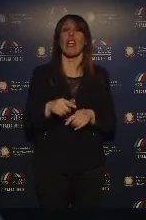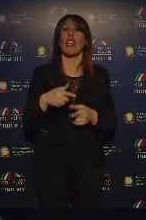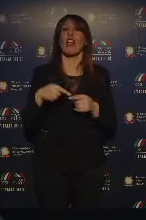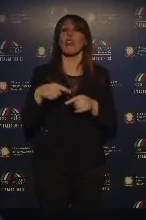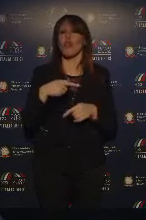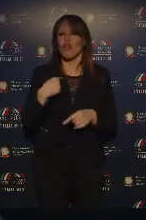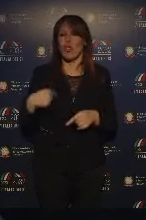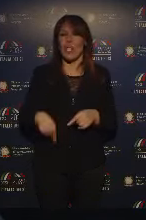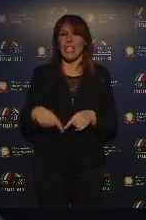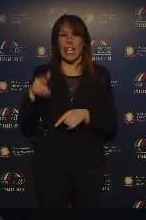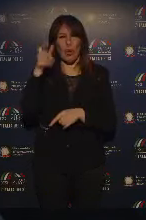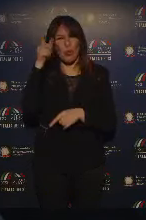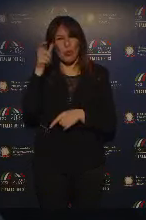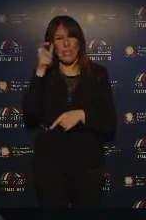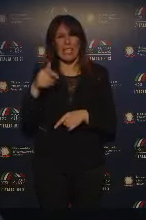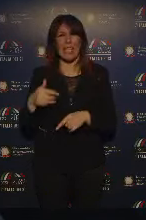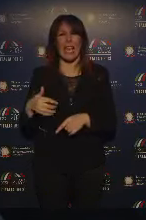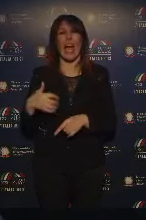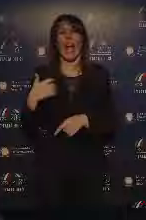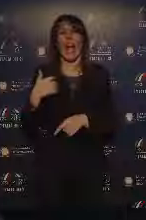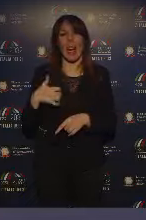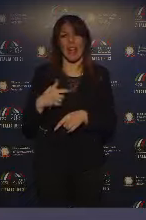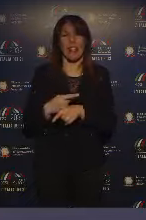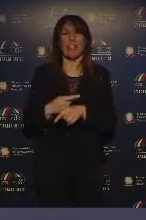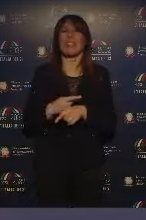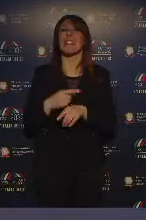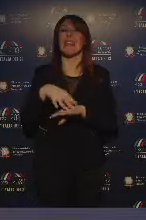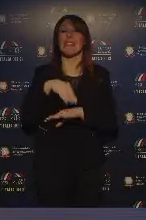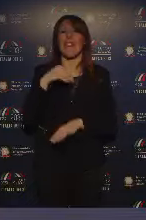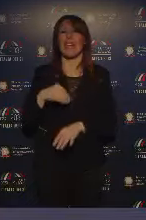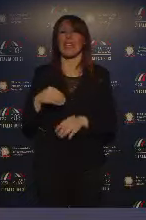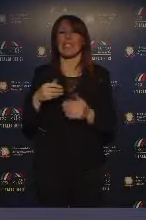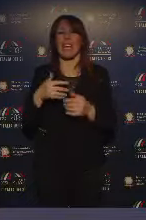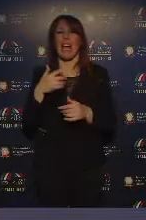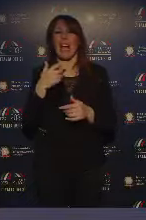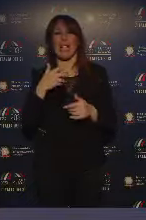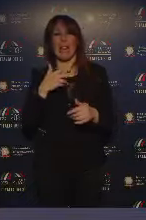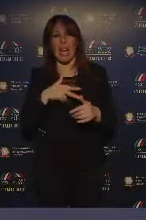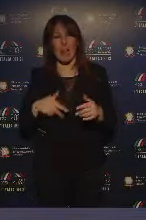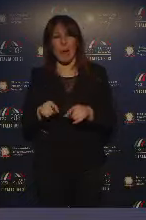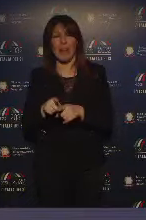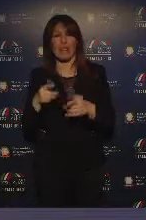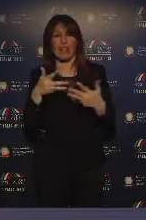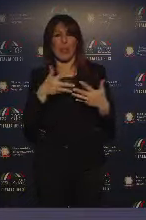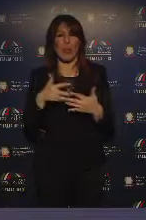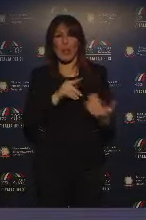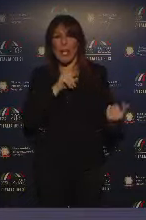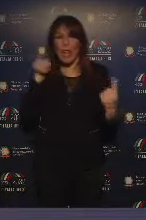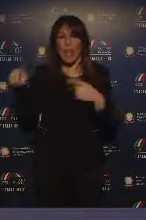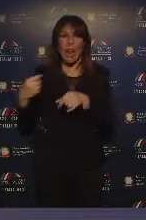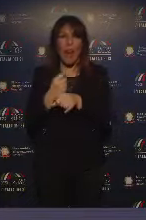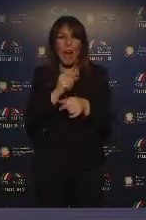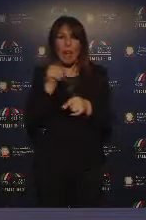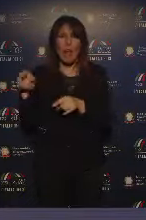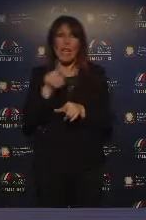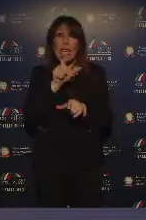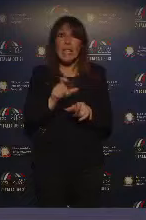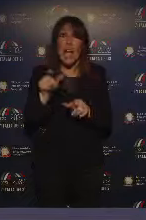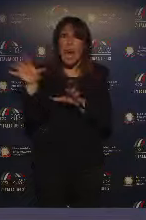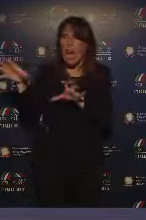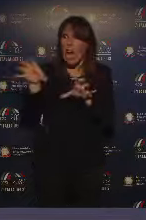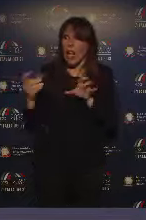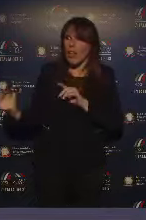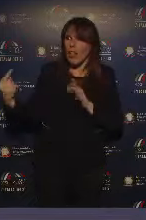Svezia in Danimarca negli Stati Uniti ecco per me farli tornare in Italia a lavorare uno dei progetti più ambiziosi del